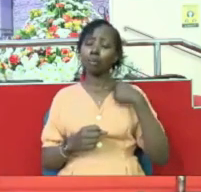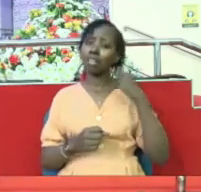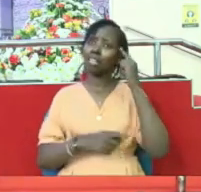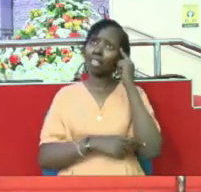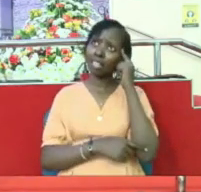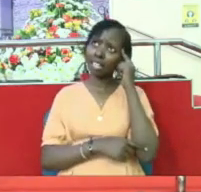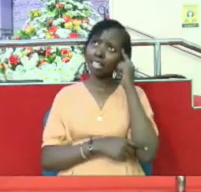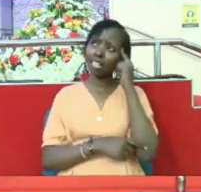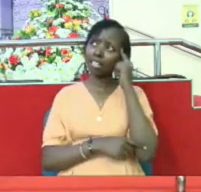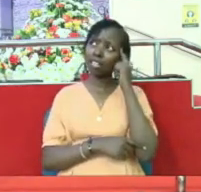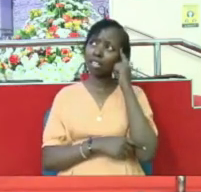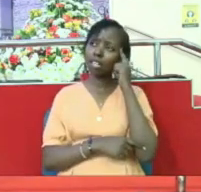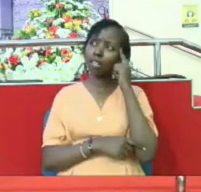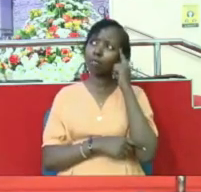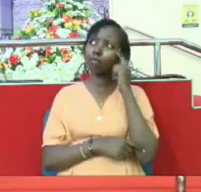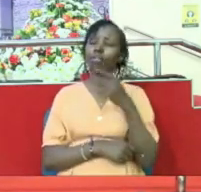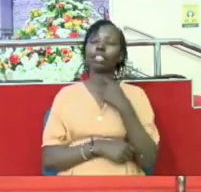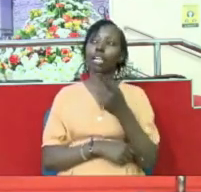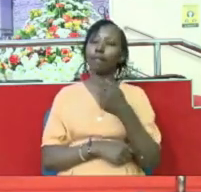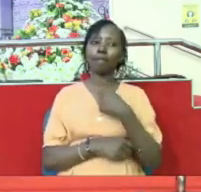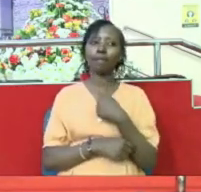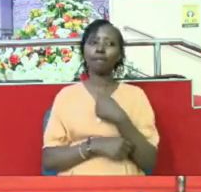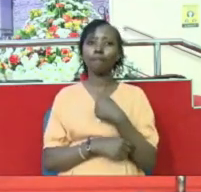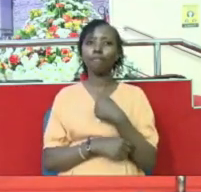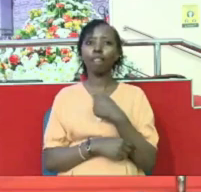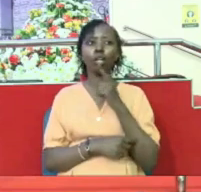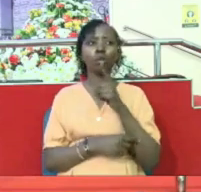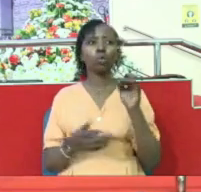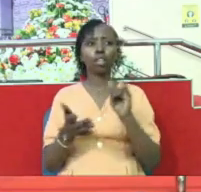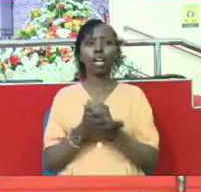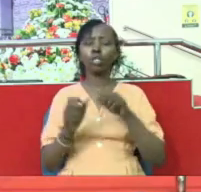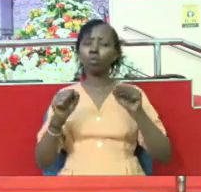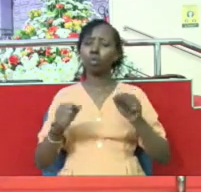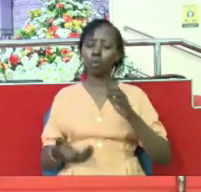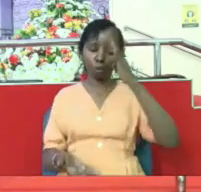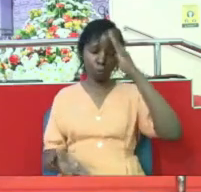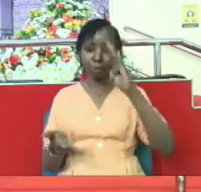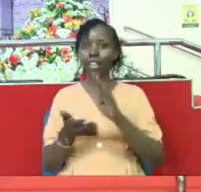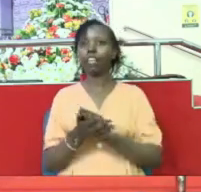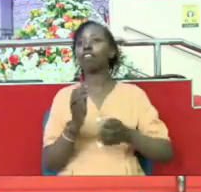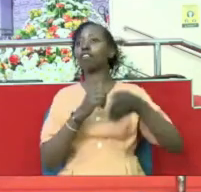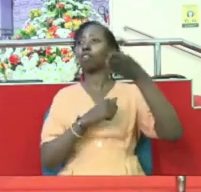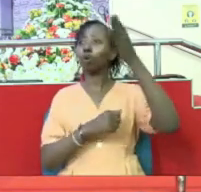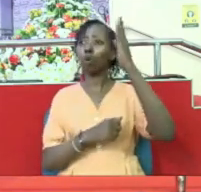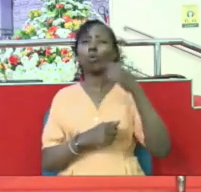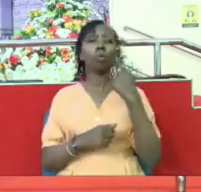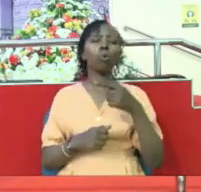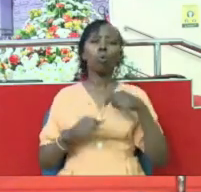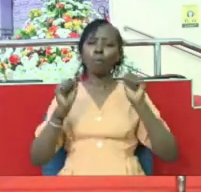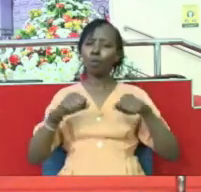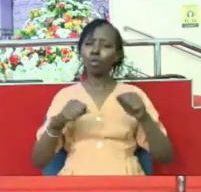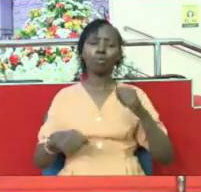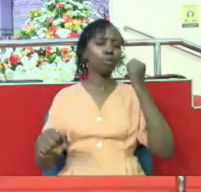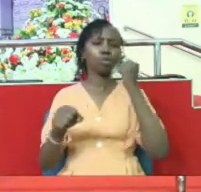were telling me, na walipokuwa wanaimba niliona ni kama wanaelezea, so that I can believe that God, ili kwamba nimuamini Mungu yule, who is able to do,